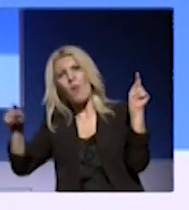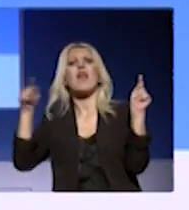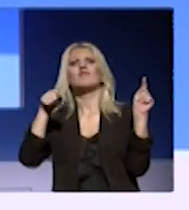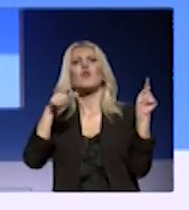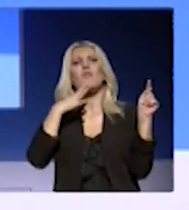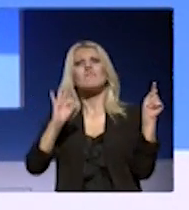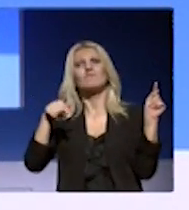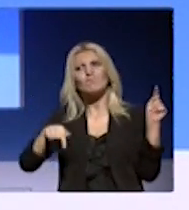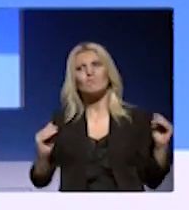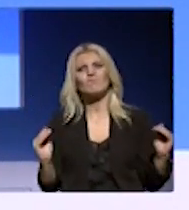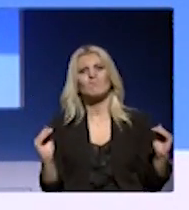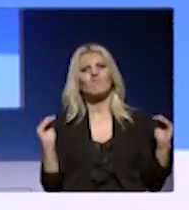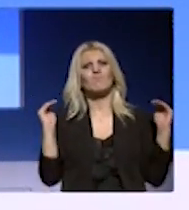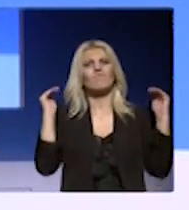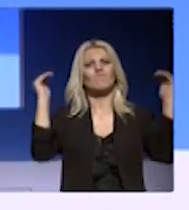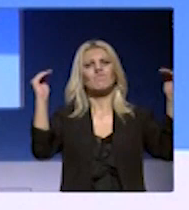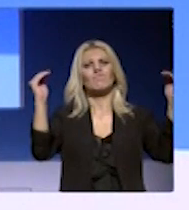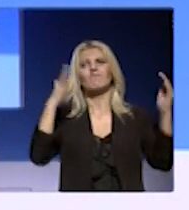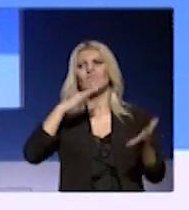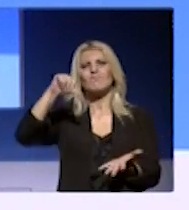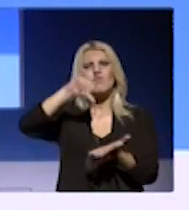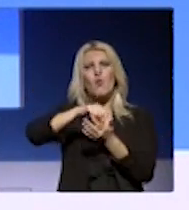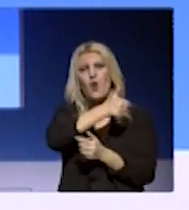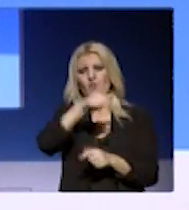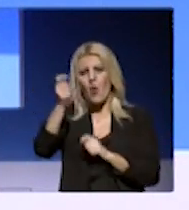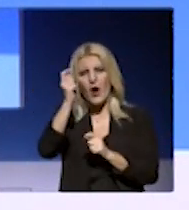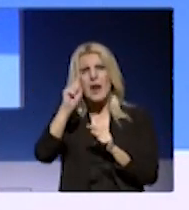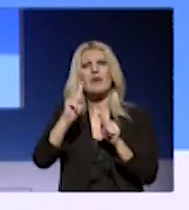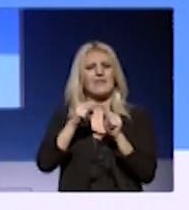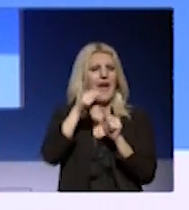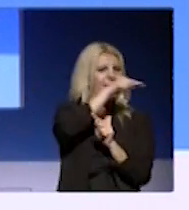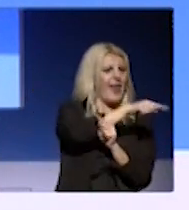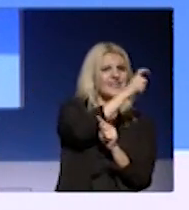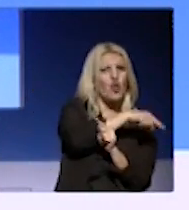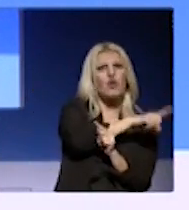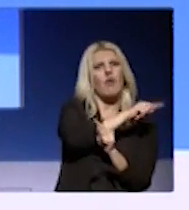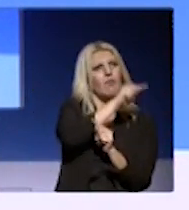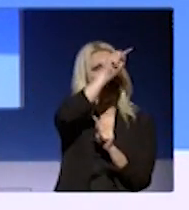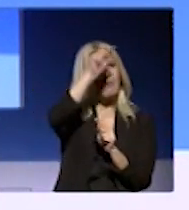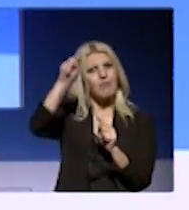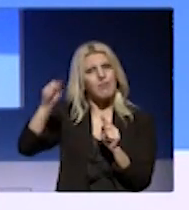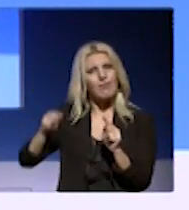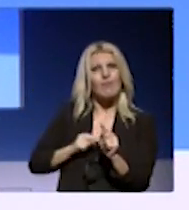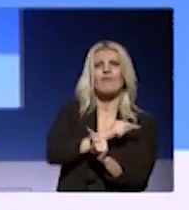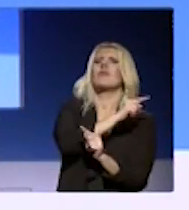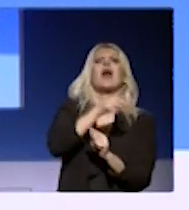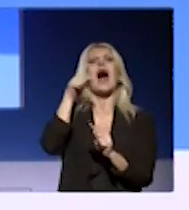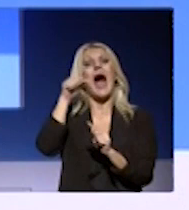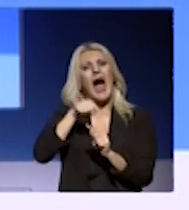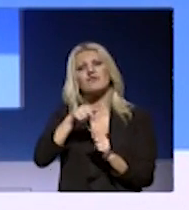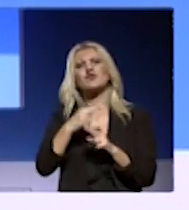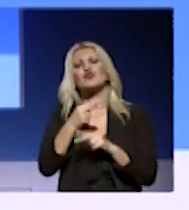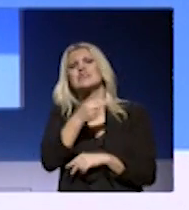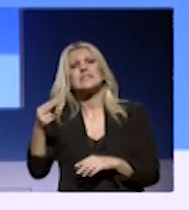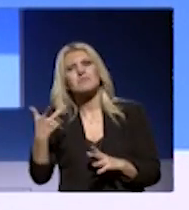μίμηση για το πώς μια δυναμική πόλη της ελληνικής περιφέρειας μπορεί να δημιουργήσει πλούτο ευημερία, θέσεις απασχόλησης